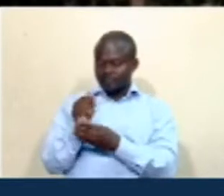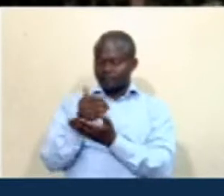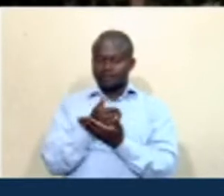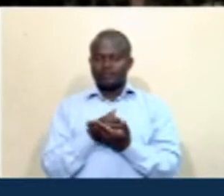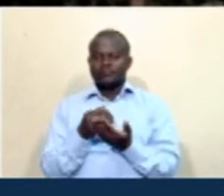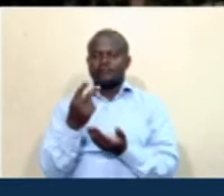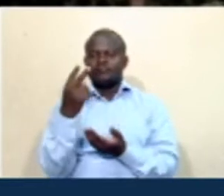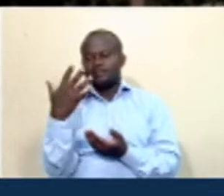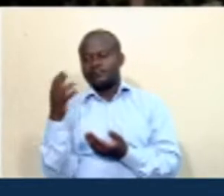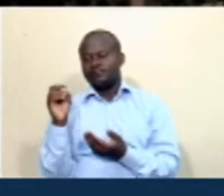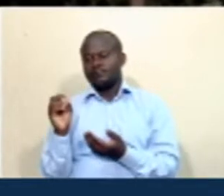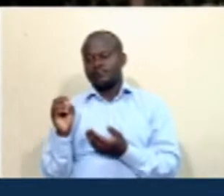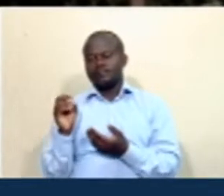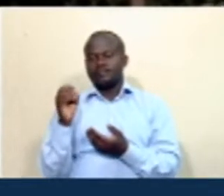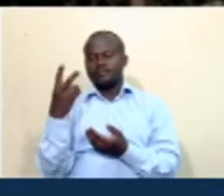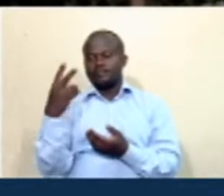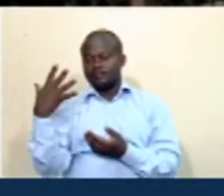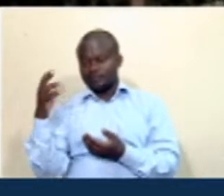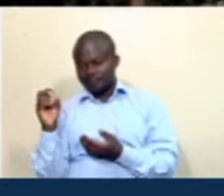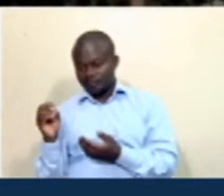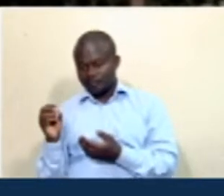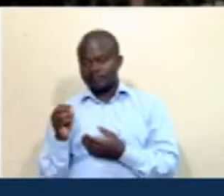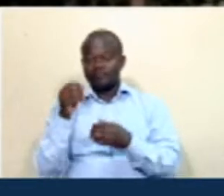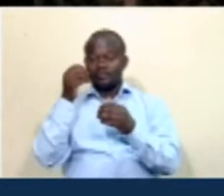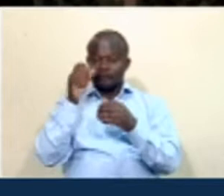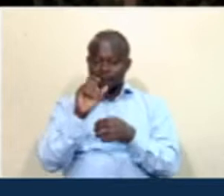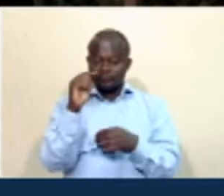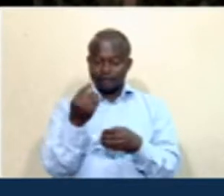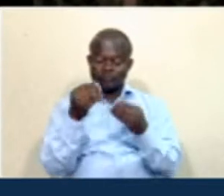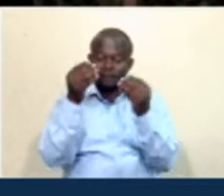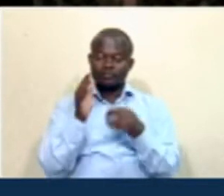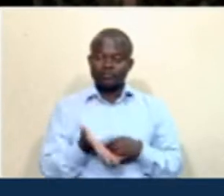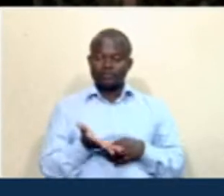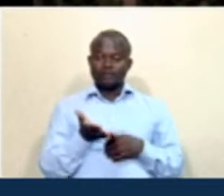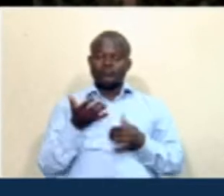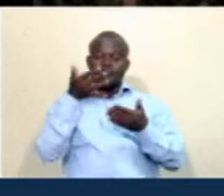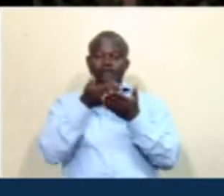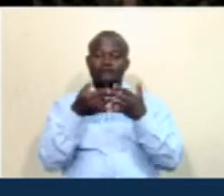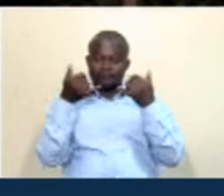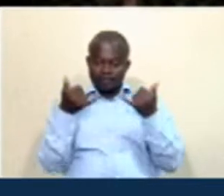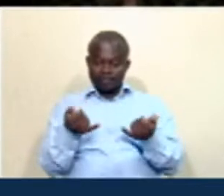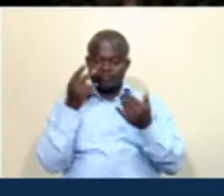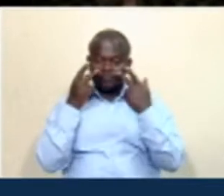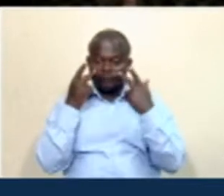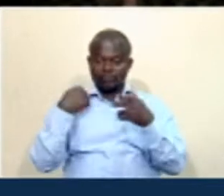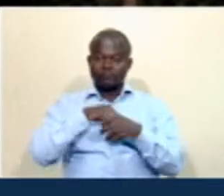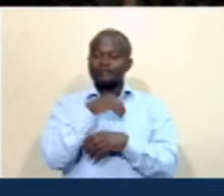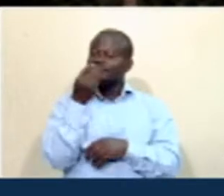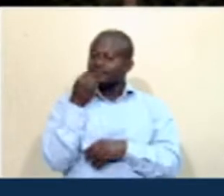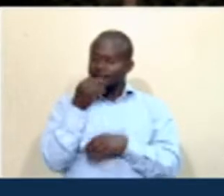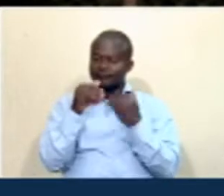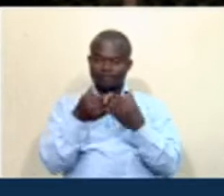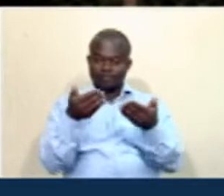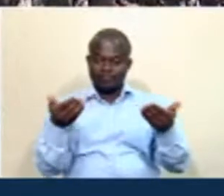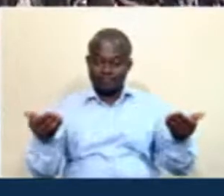cumweru 2500 bya buri cumweru, ntanga inoti ya 5 mu cumweru kimwe. None kugeza izi saha ubu mbona gucape, ubu ndi kurya